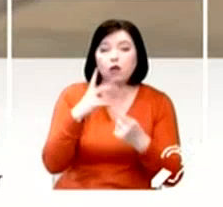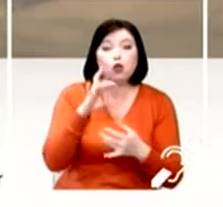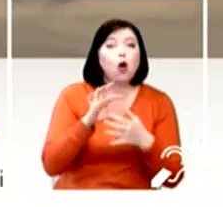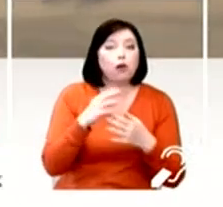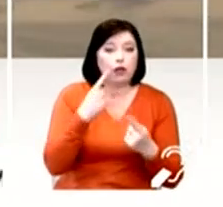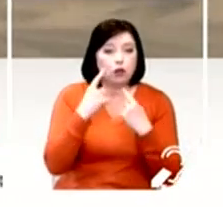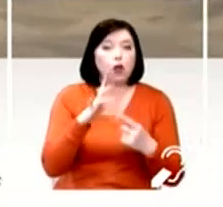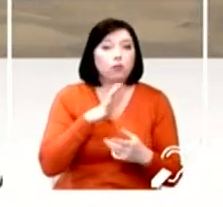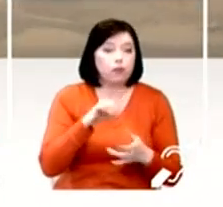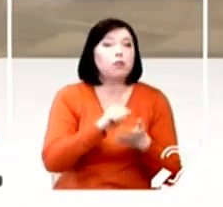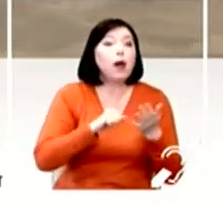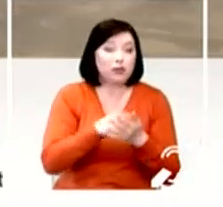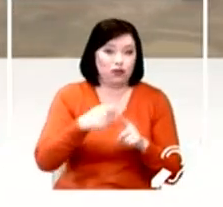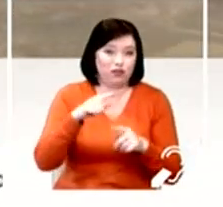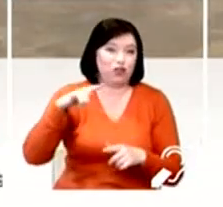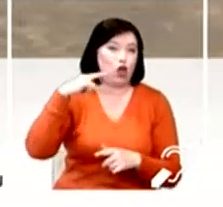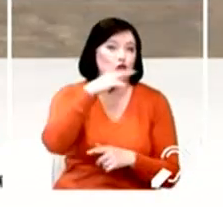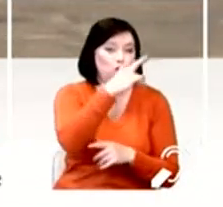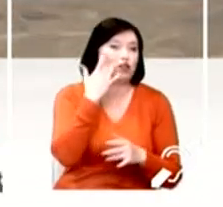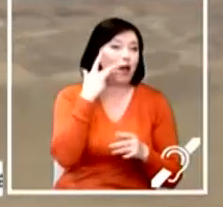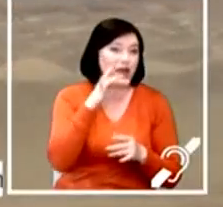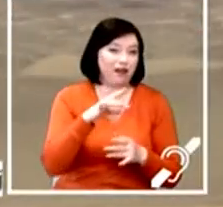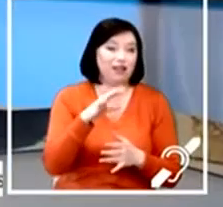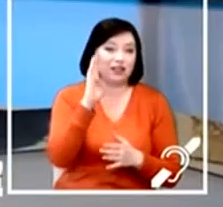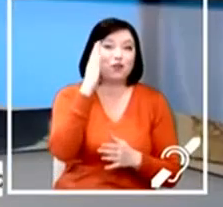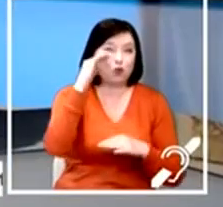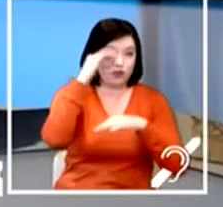dialogul a fost generat de incidentul cu drona americană.